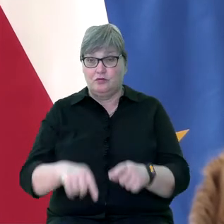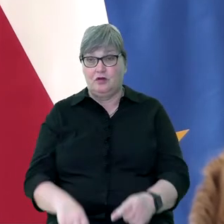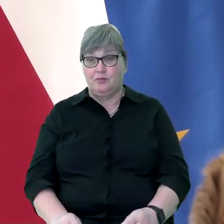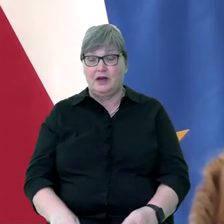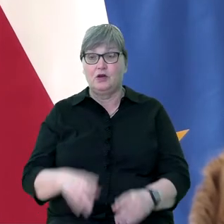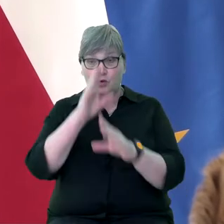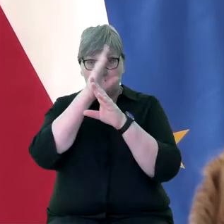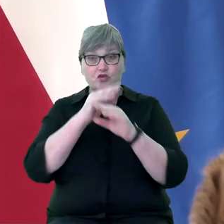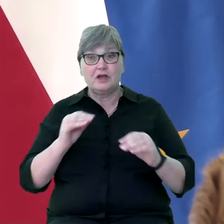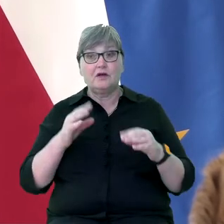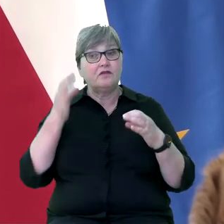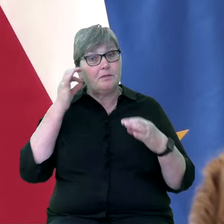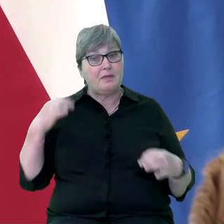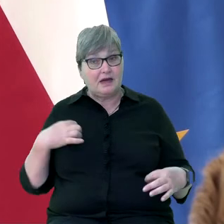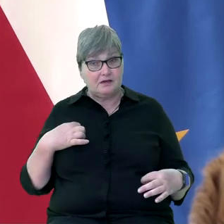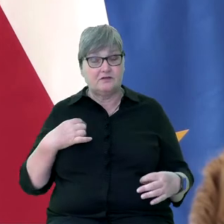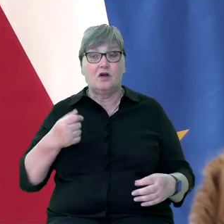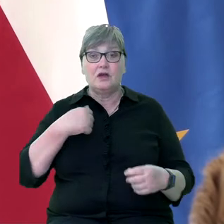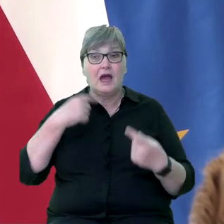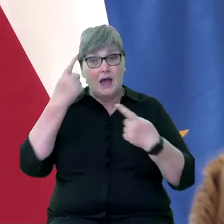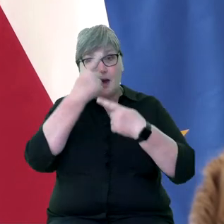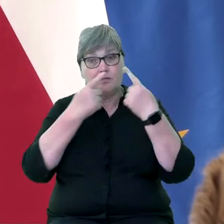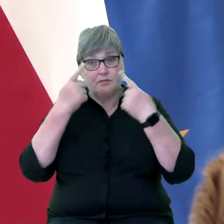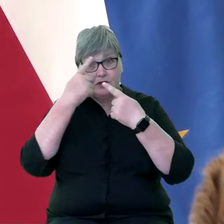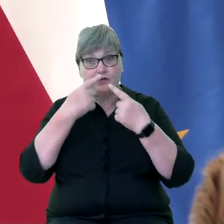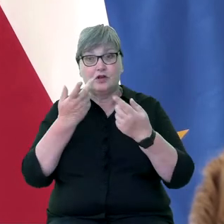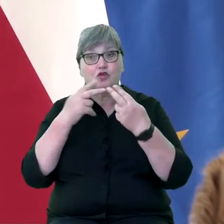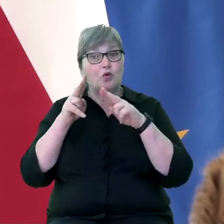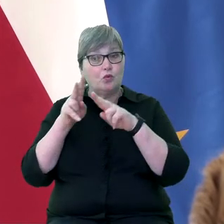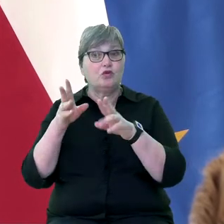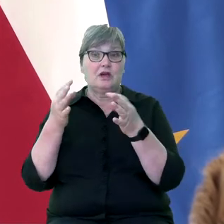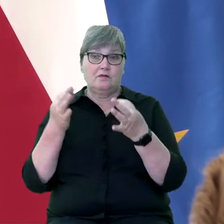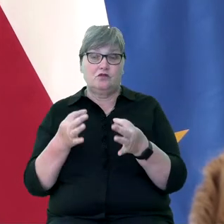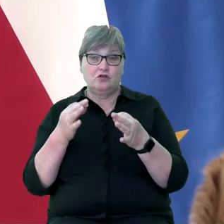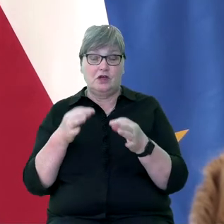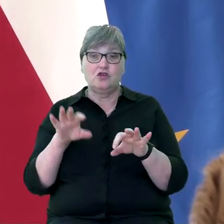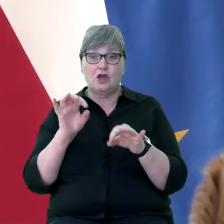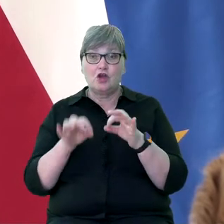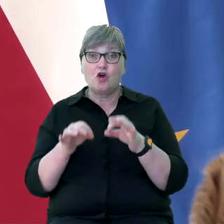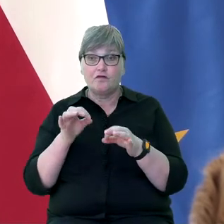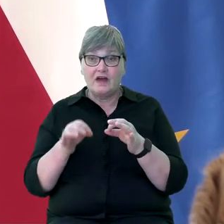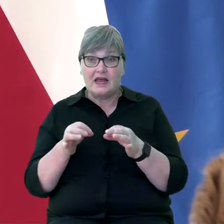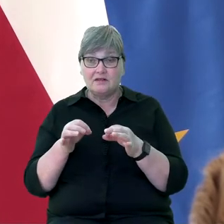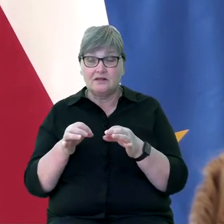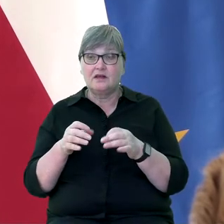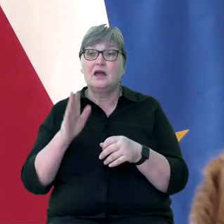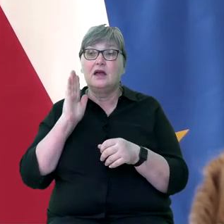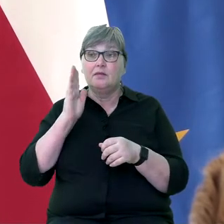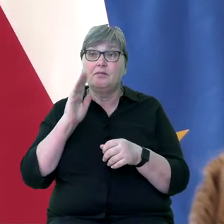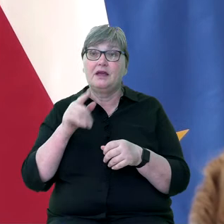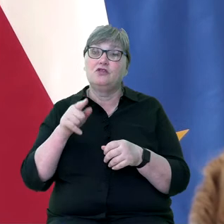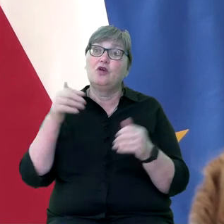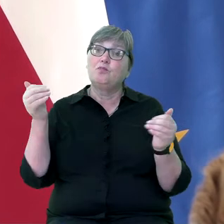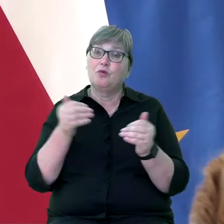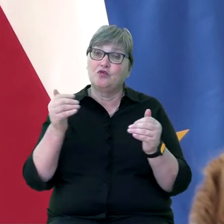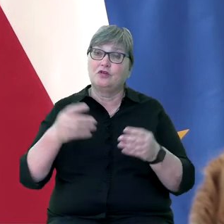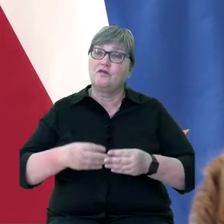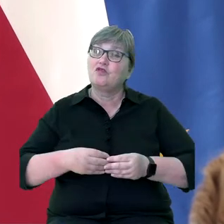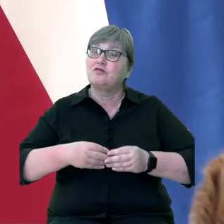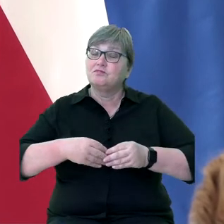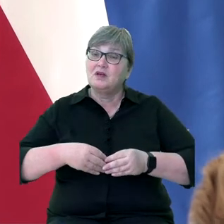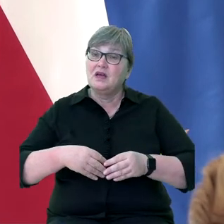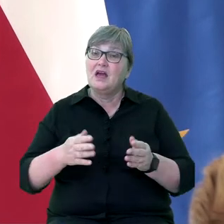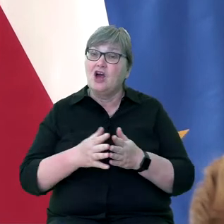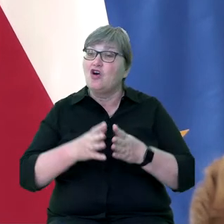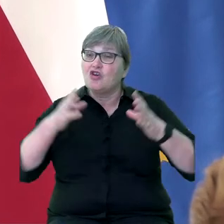Szanowni Państwo, mam nadzieję, że udział w dzisiejszej konferencji będzie dla Państwa okazją do poszerzenia wiedzy na